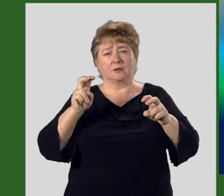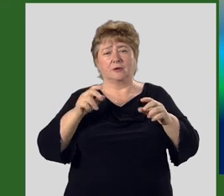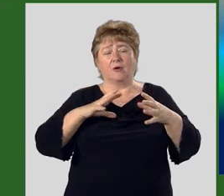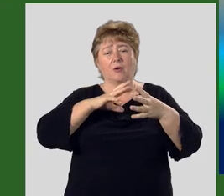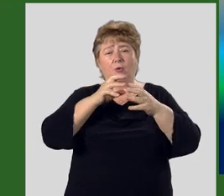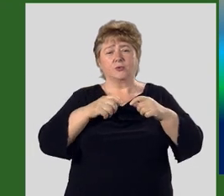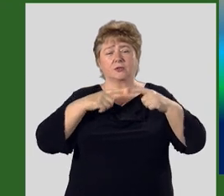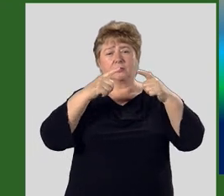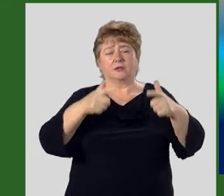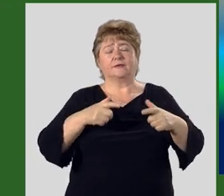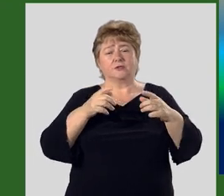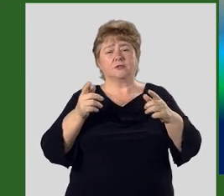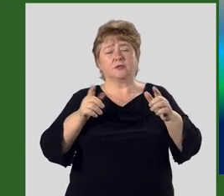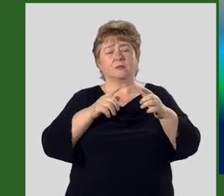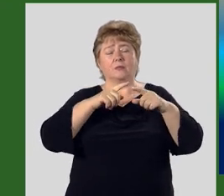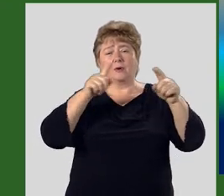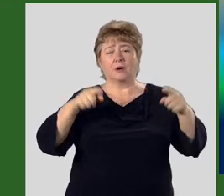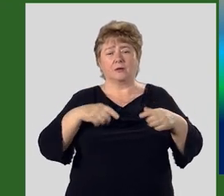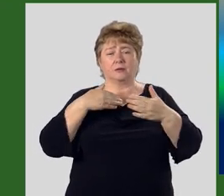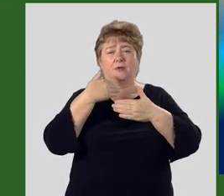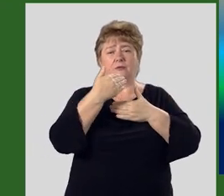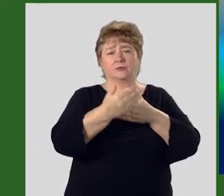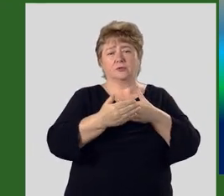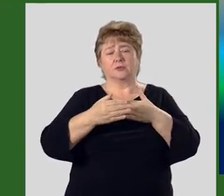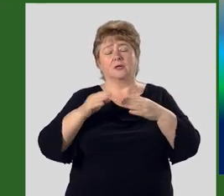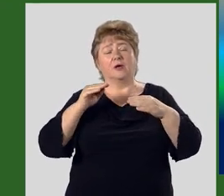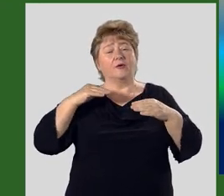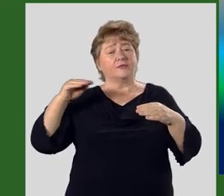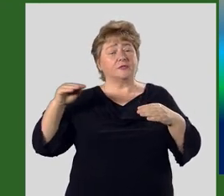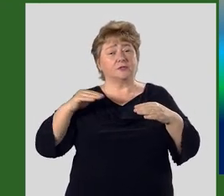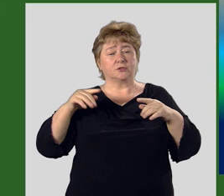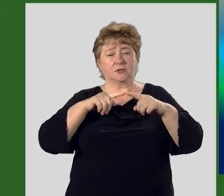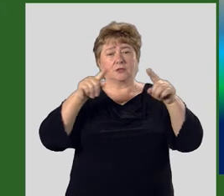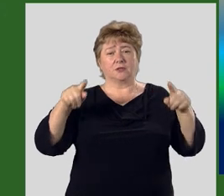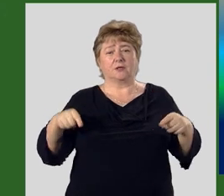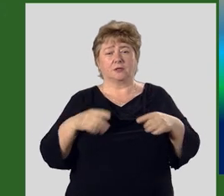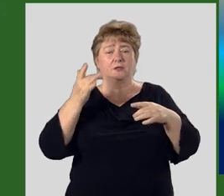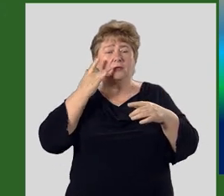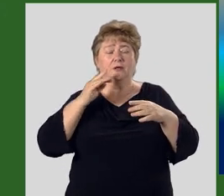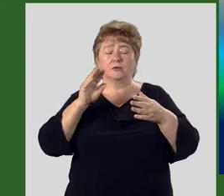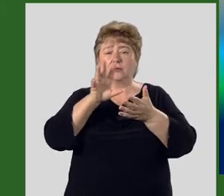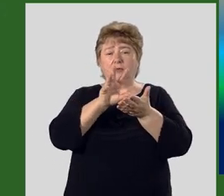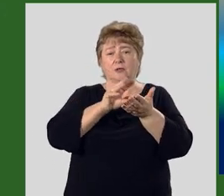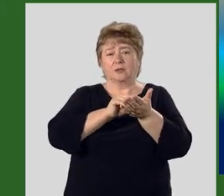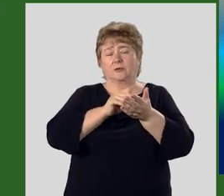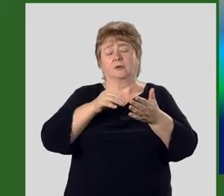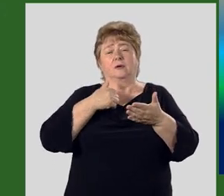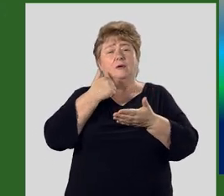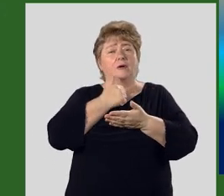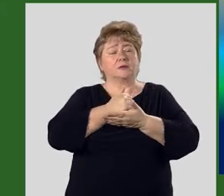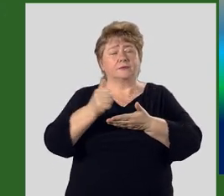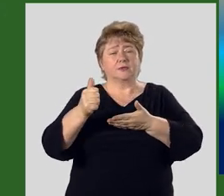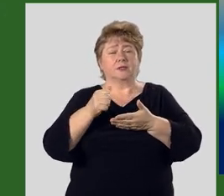К общегеографическим картам, например, относятся физические карты, которые отображают